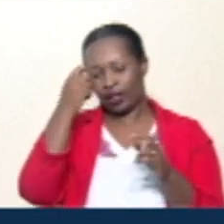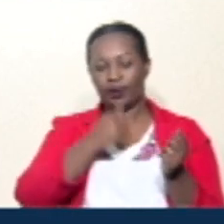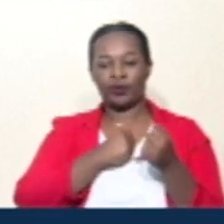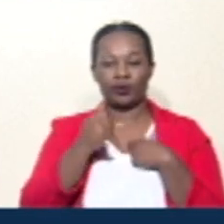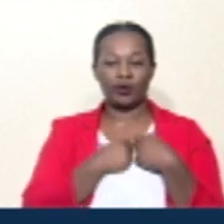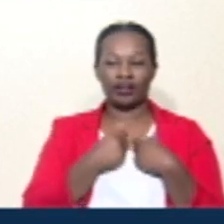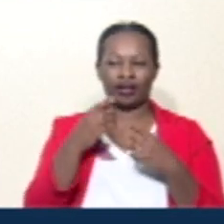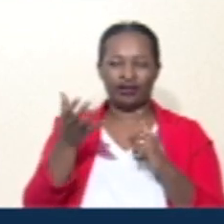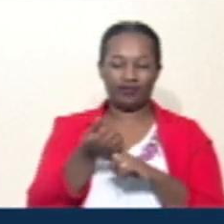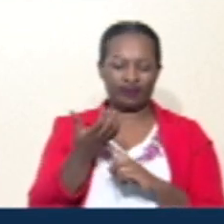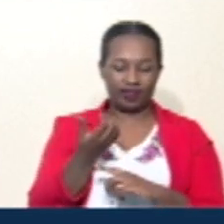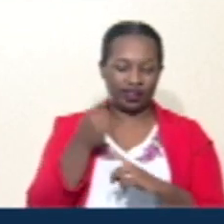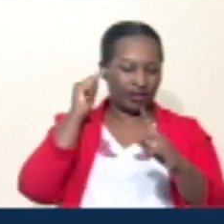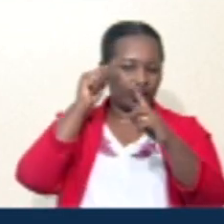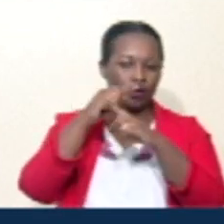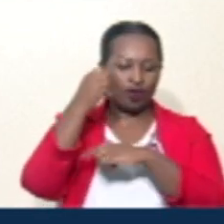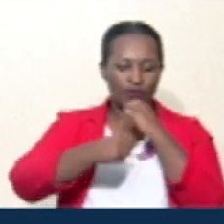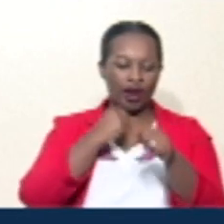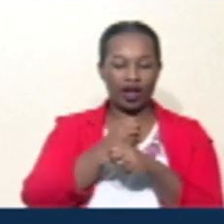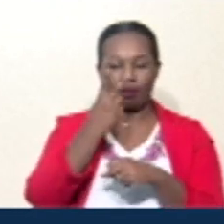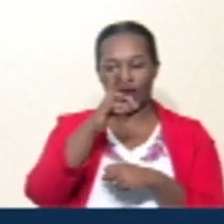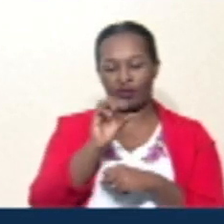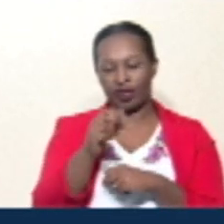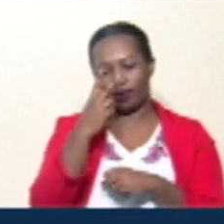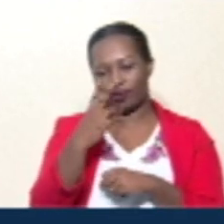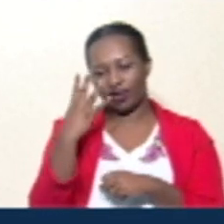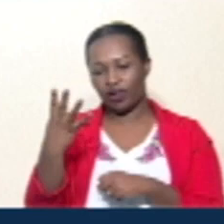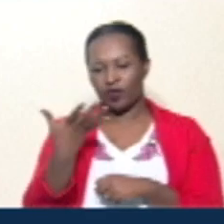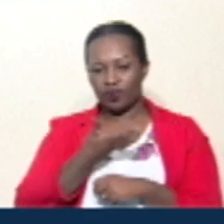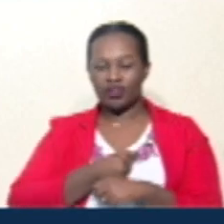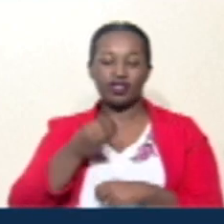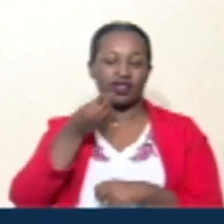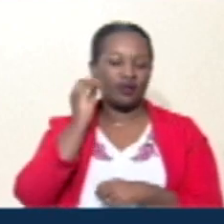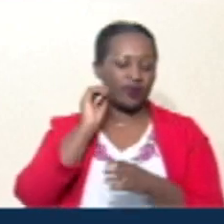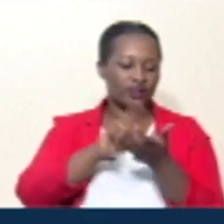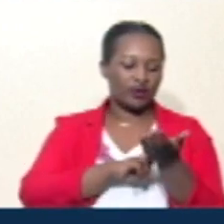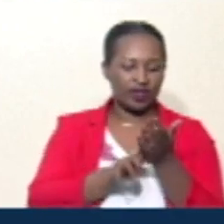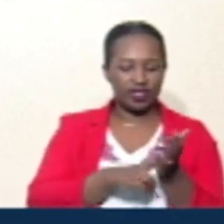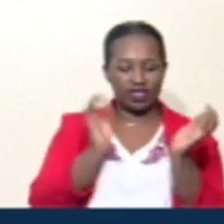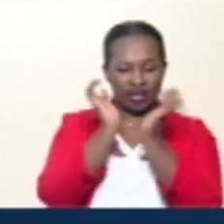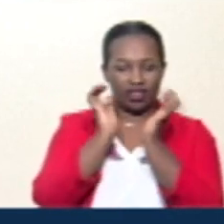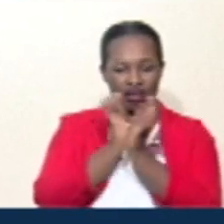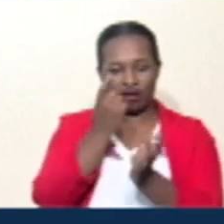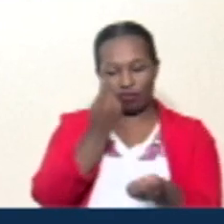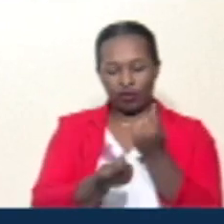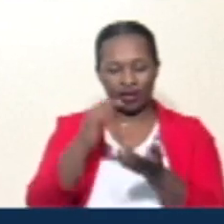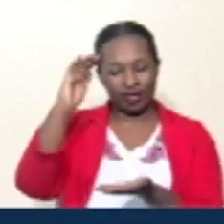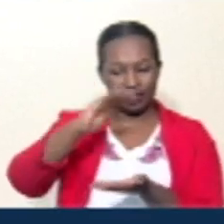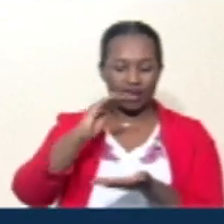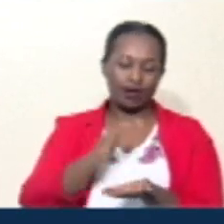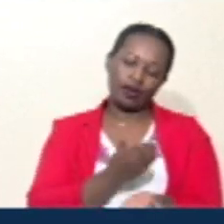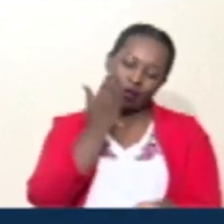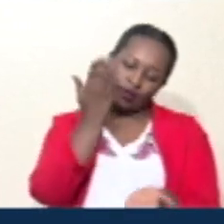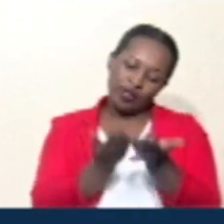intego ko umwaka wa 2024 uzagira ingo zigikoresha inkwi mu guteka zagabanutse kugera nibura